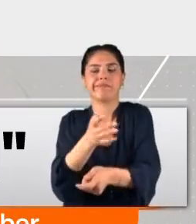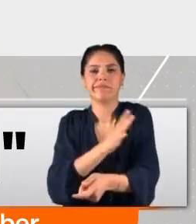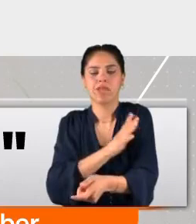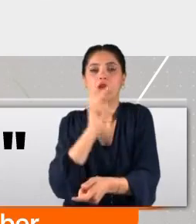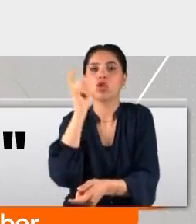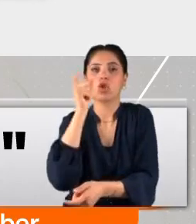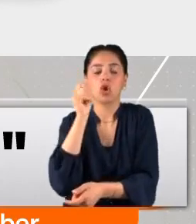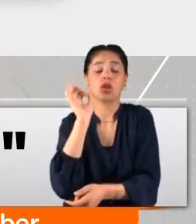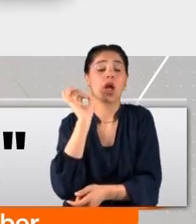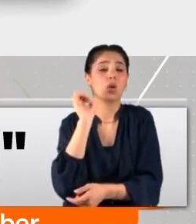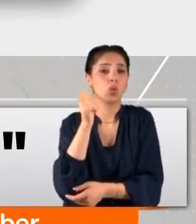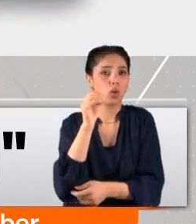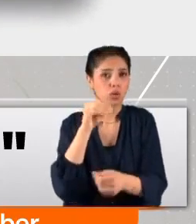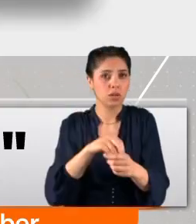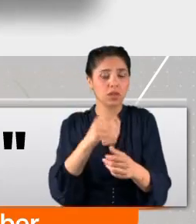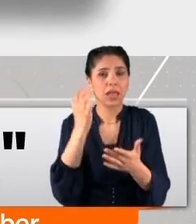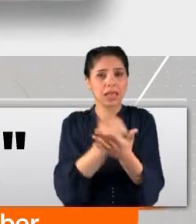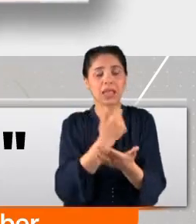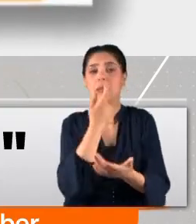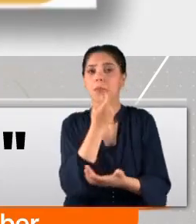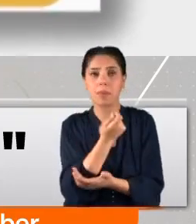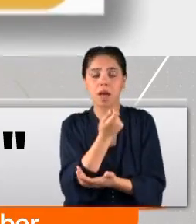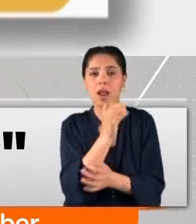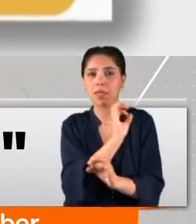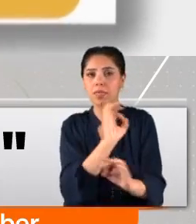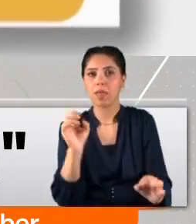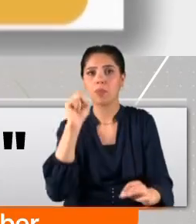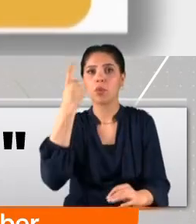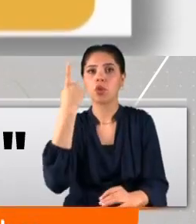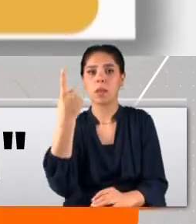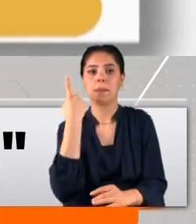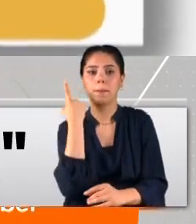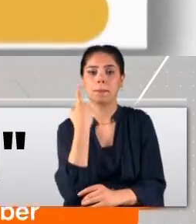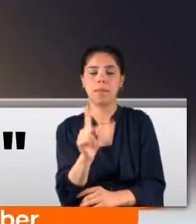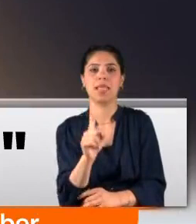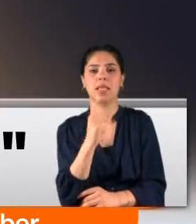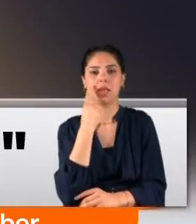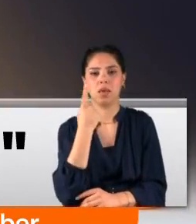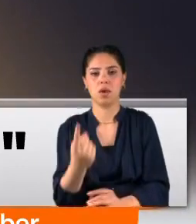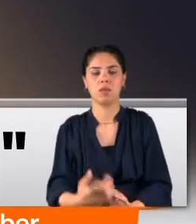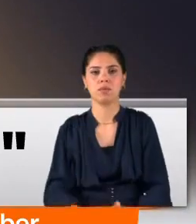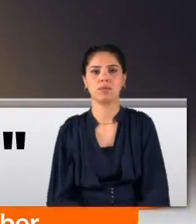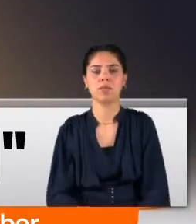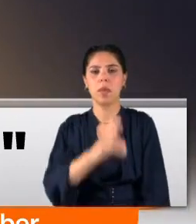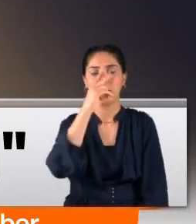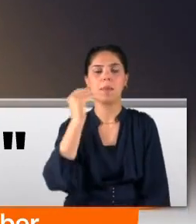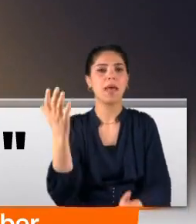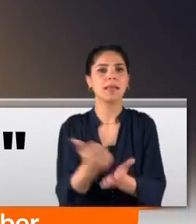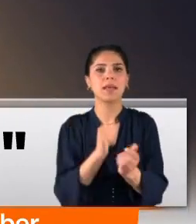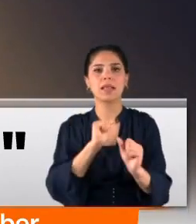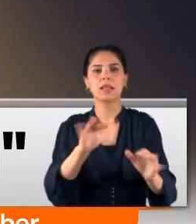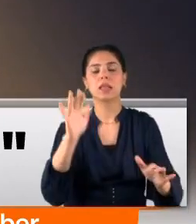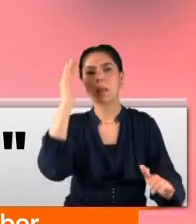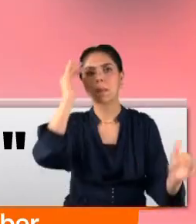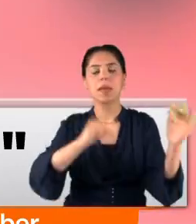içinde ise kazanacağınızı vaat ettikleri para tam 91 bin 800 lira. Beğen kazan sisteminde ne kadar mağdur